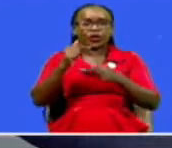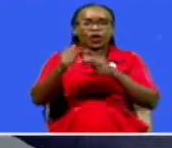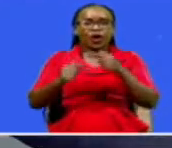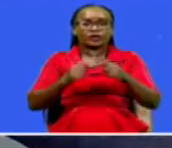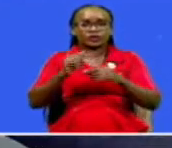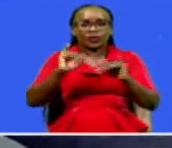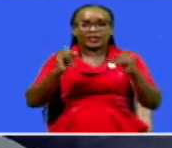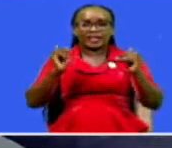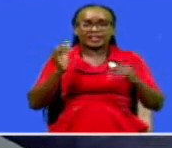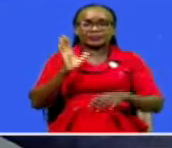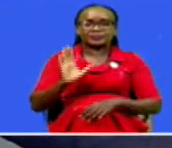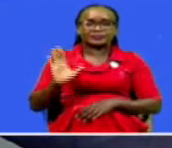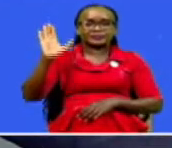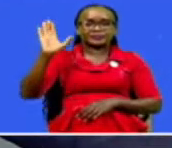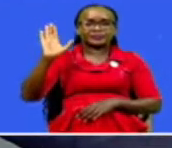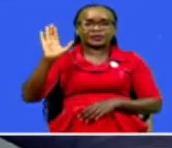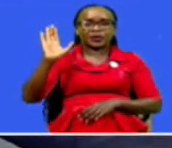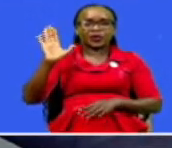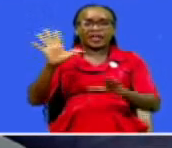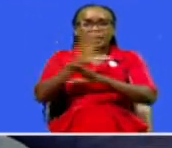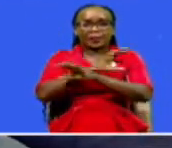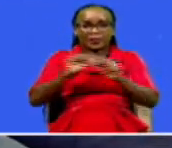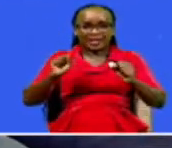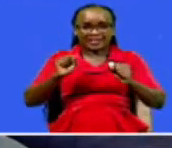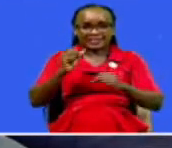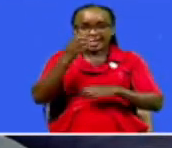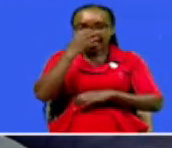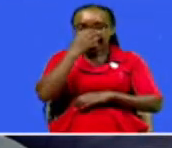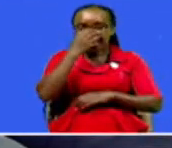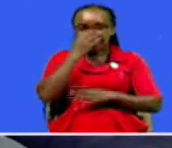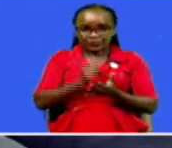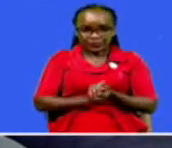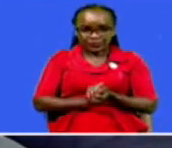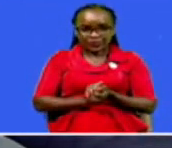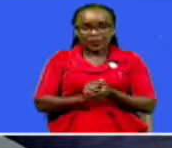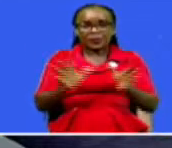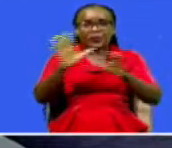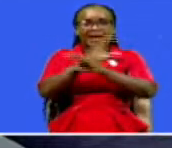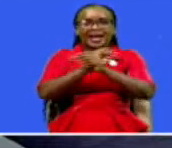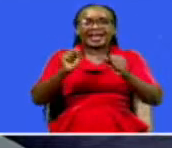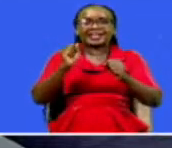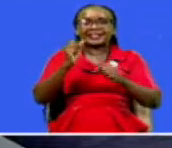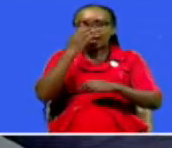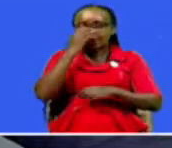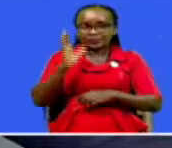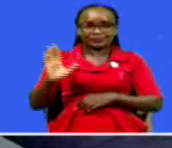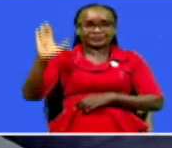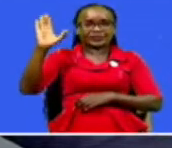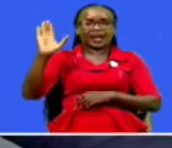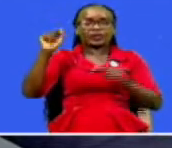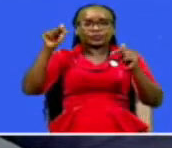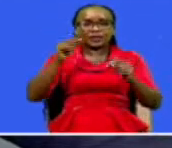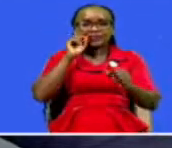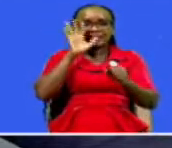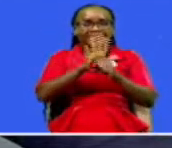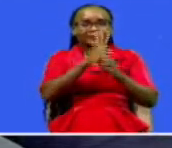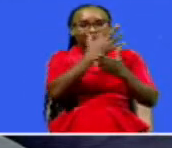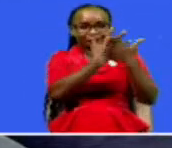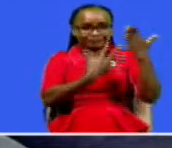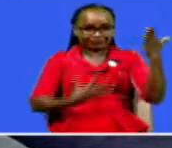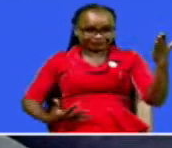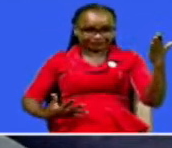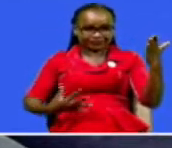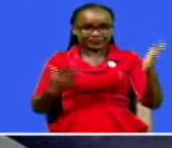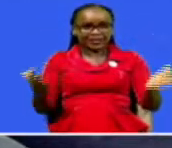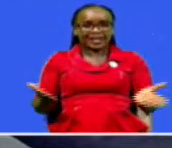Taarifa za kuapishwa kwa Rais William Ruto. Rais William Ruto amechukua hatamu za uongozi hii leo akiwa na ahadi chungu nzima